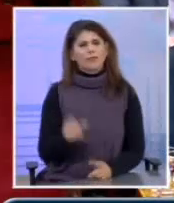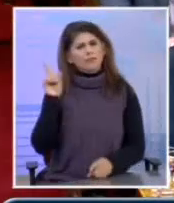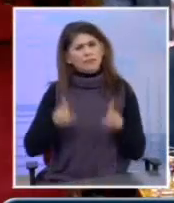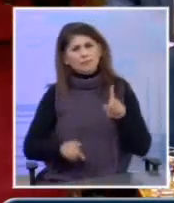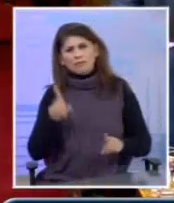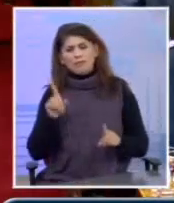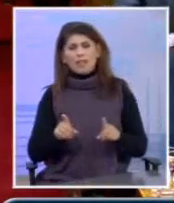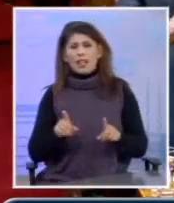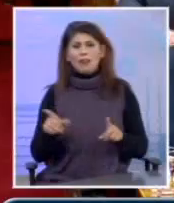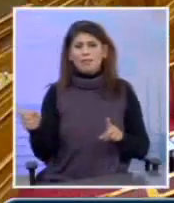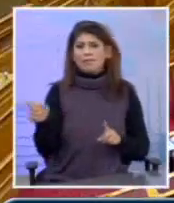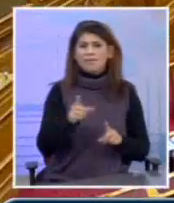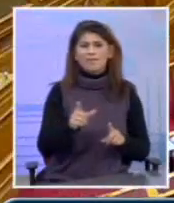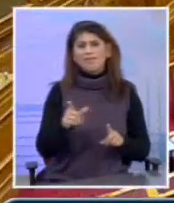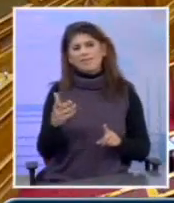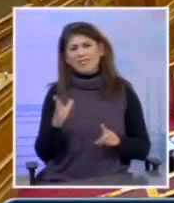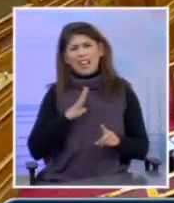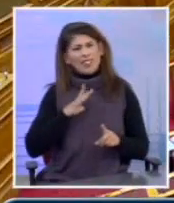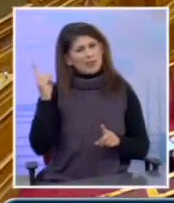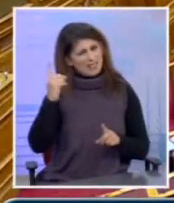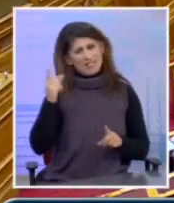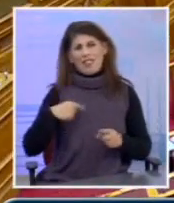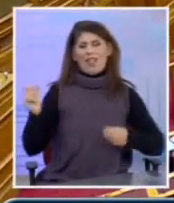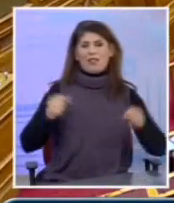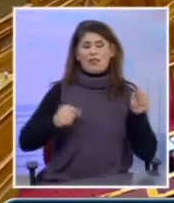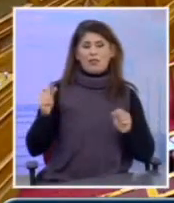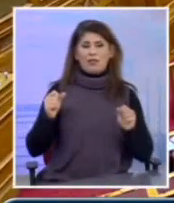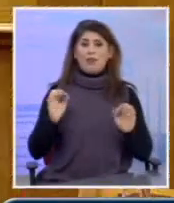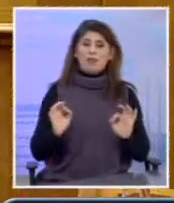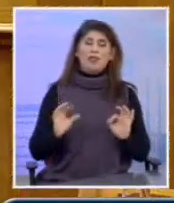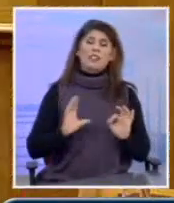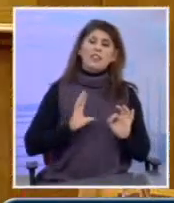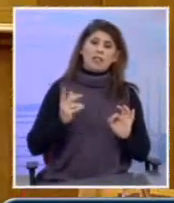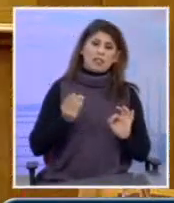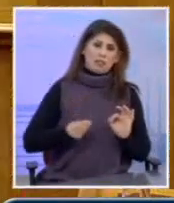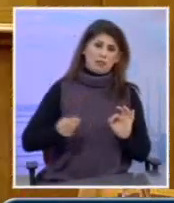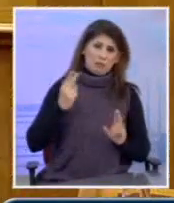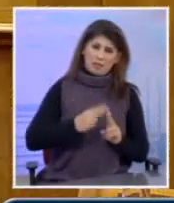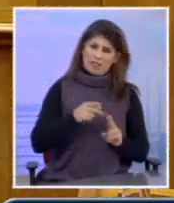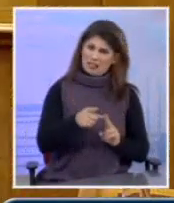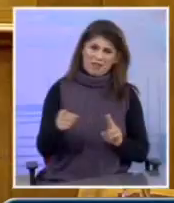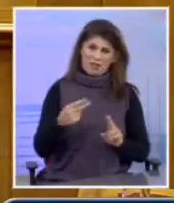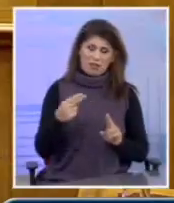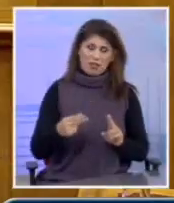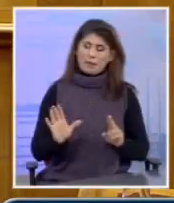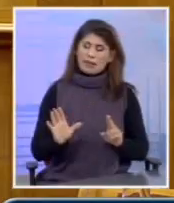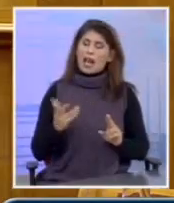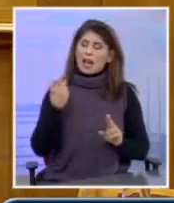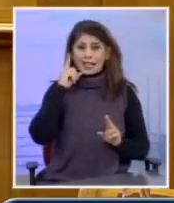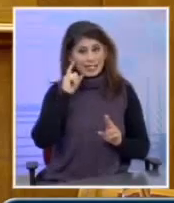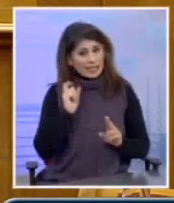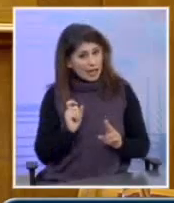ορισμένα στοιχεία που συνήθως αντιδρούν, και βεβαίως δεν θέλω να δώσω μεγάλη σημασία σε αυτό, αλλά